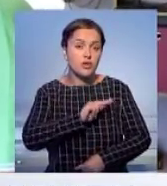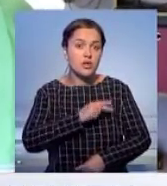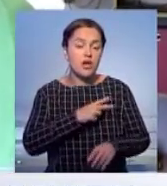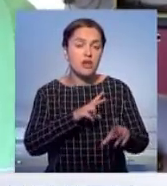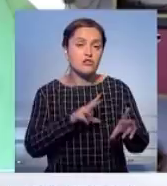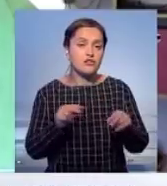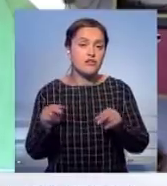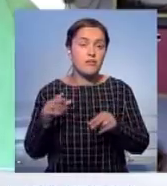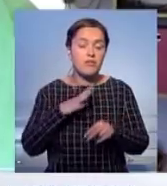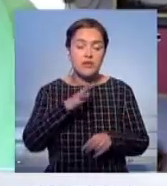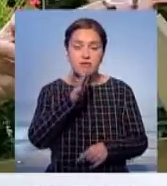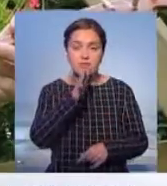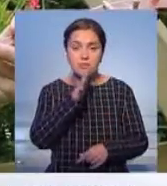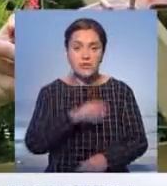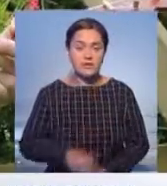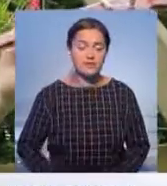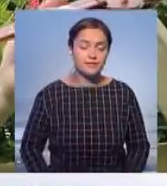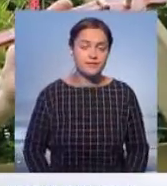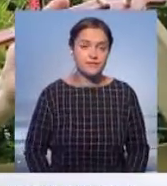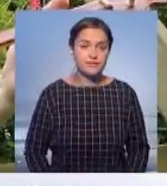Счастливые были времена.